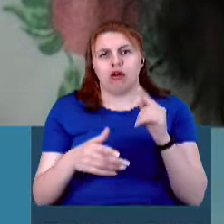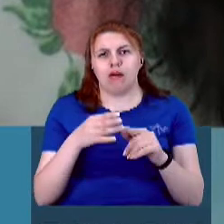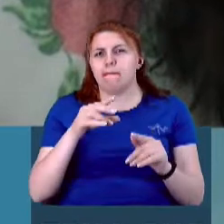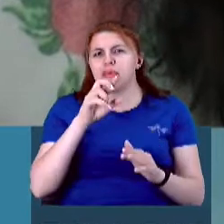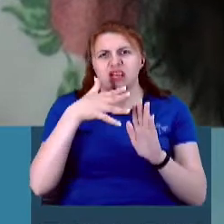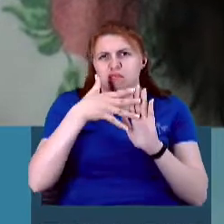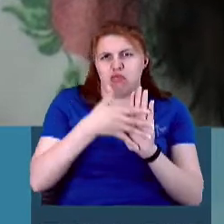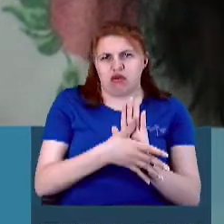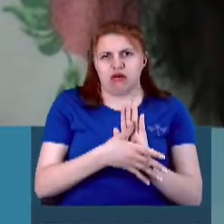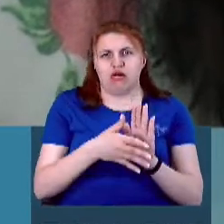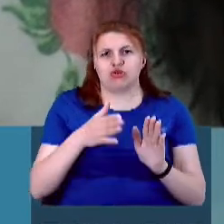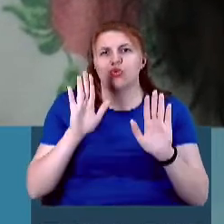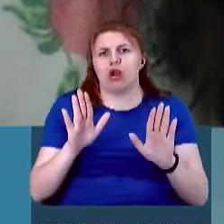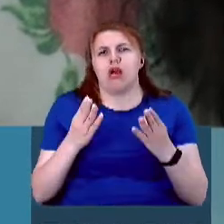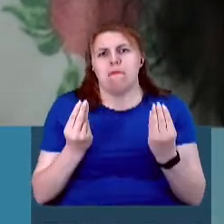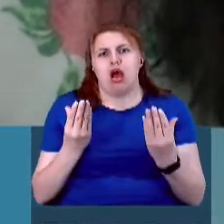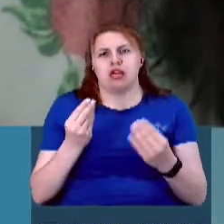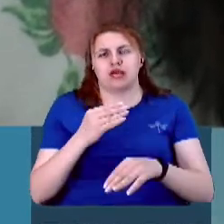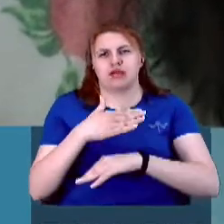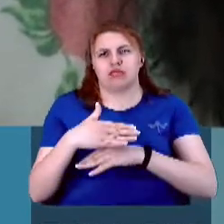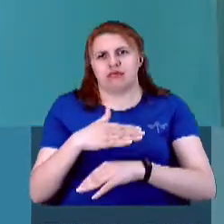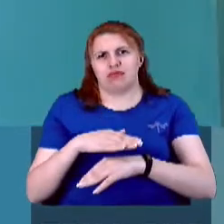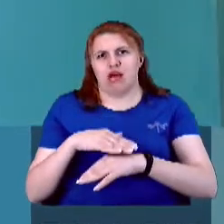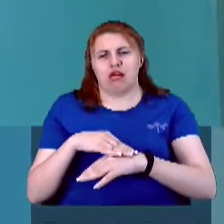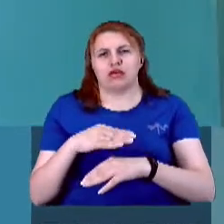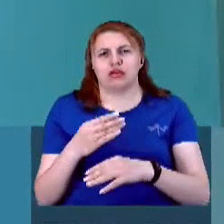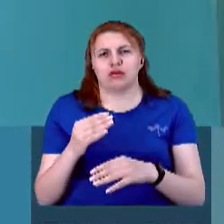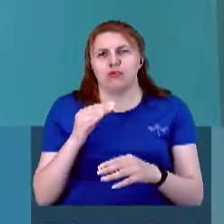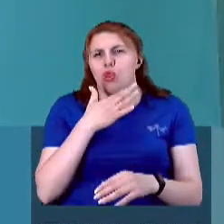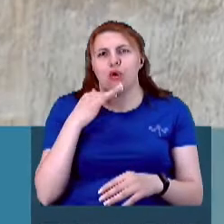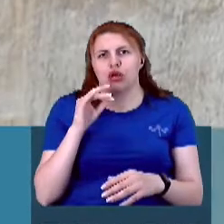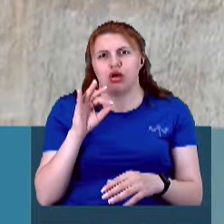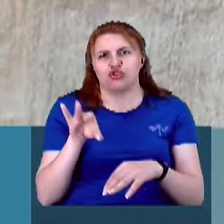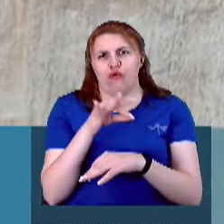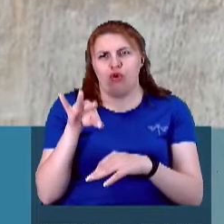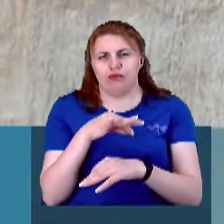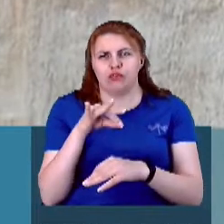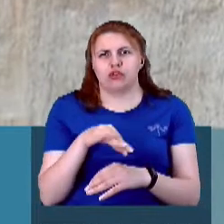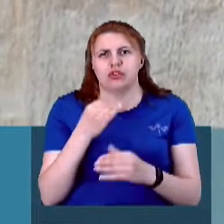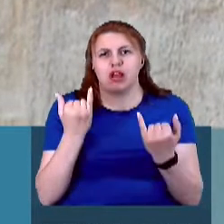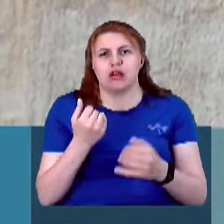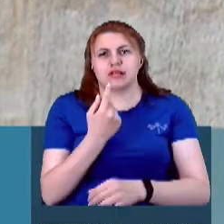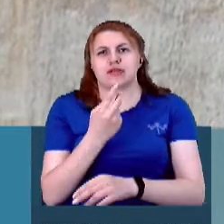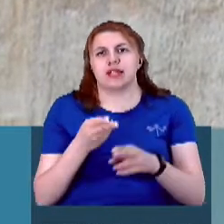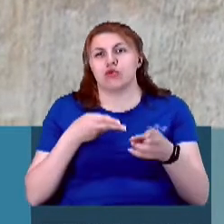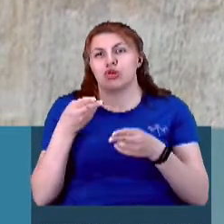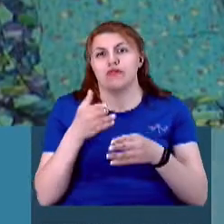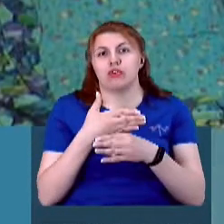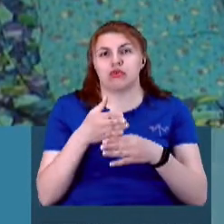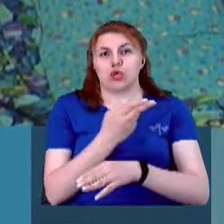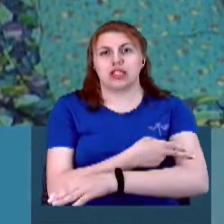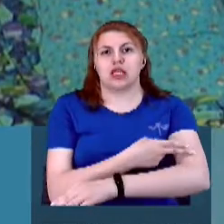проникаючого. М'які ткані, тільки пострадали, шову много. Наразі жінка перебуває в хірургічному відділенні Костянтинівської